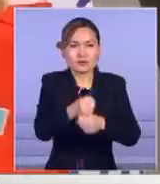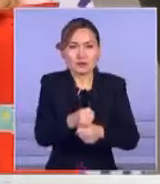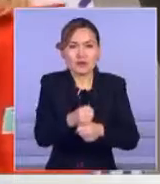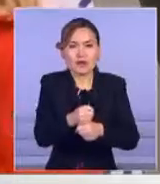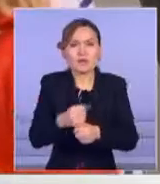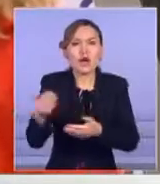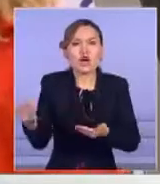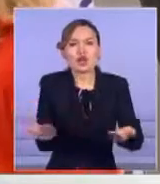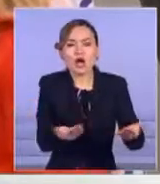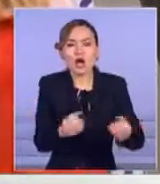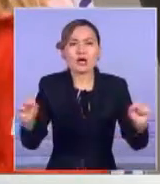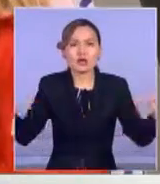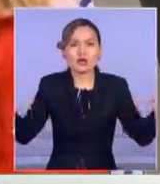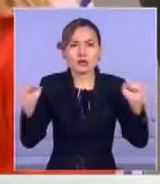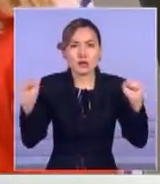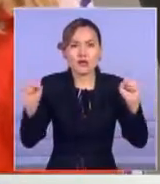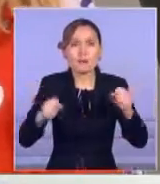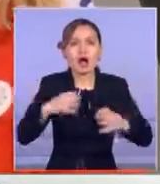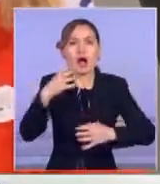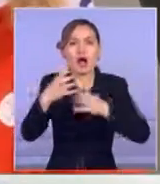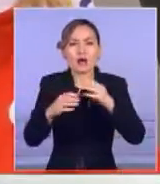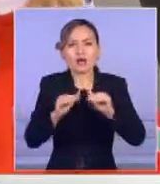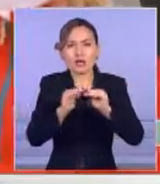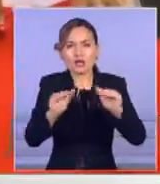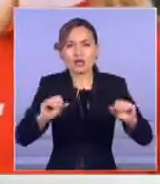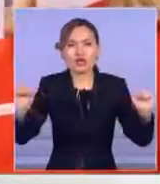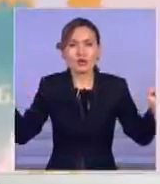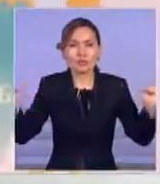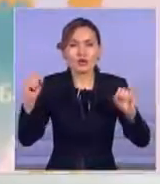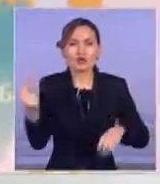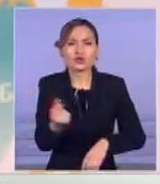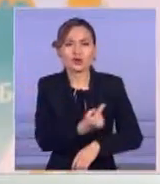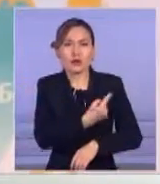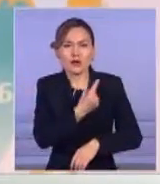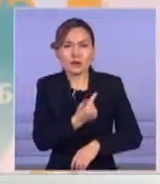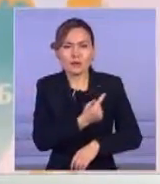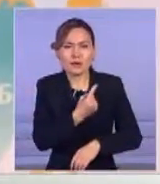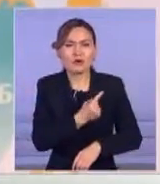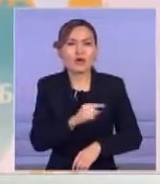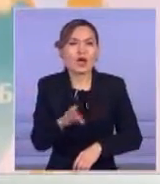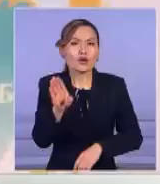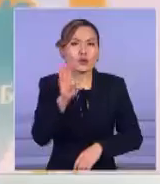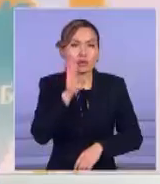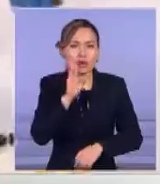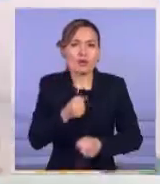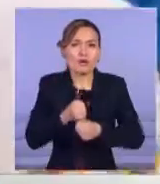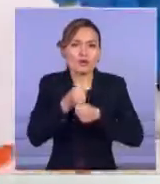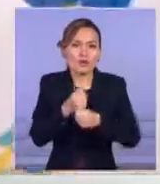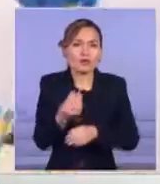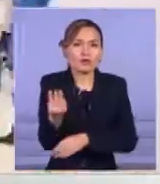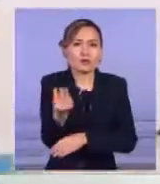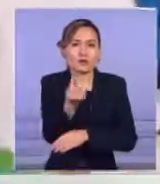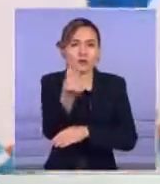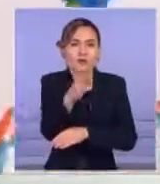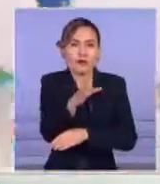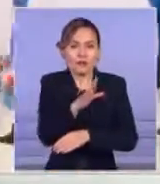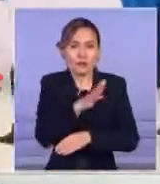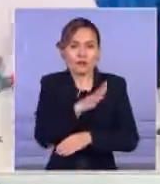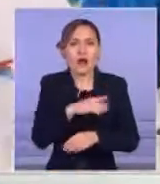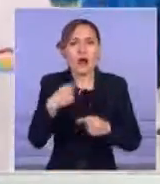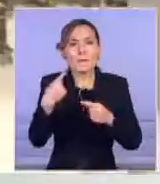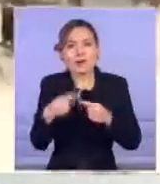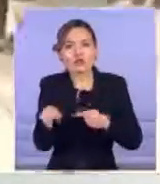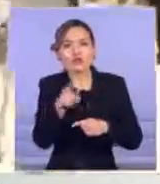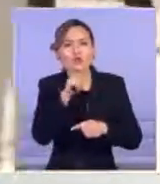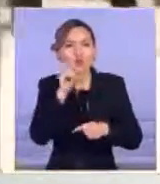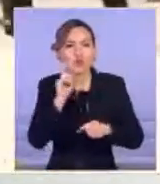шаңғы спортынан халықаралық дәрежедегі спорт шебері Татьяна Осипова алғаш бастаса, одан кейін басқа да